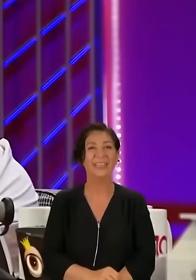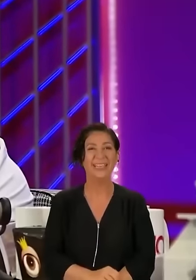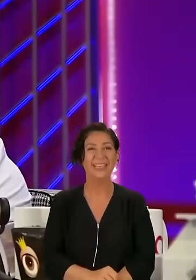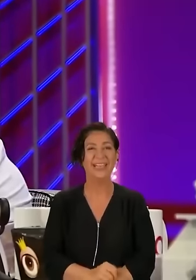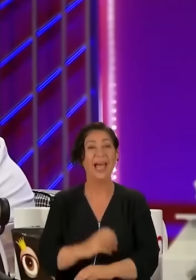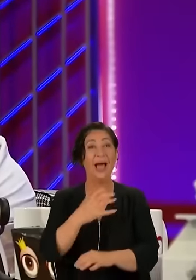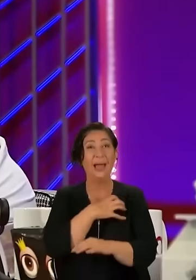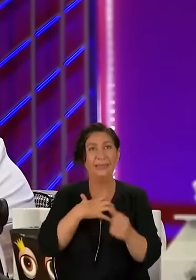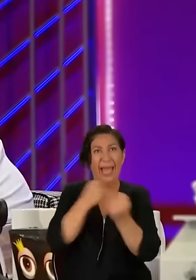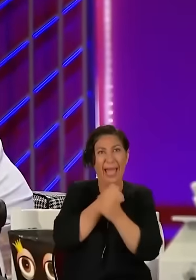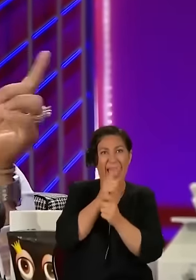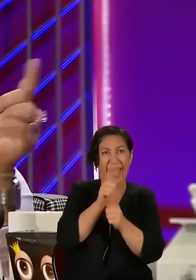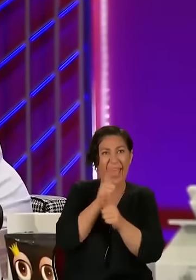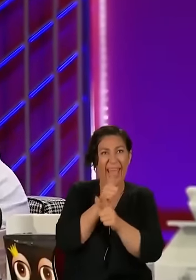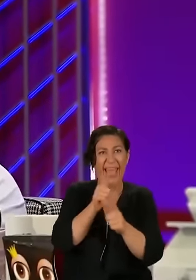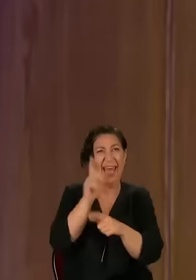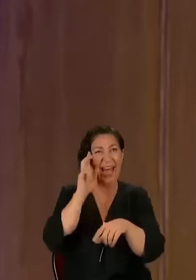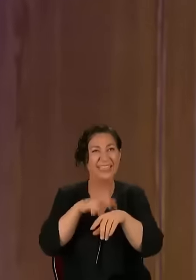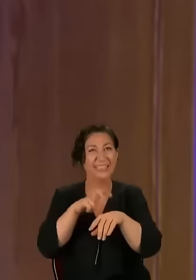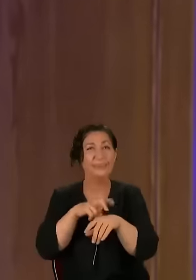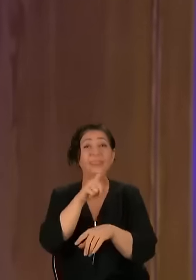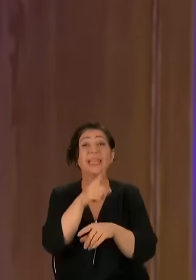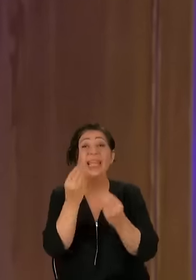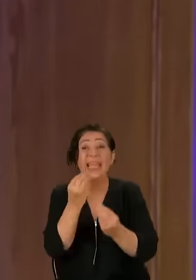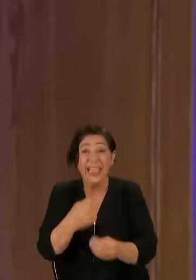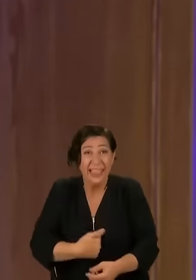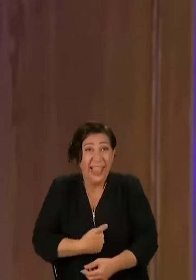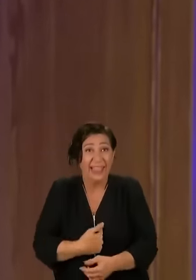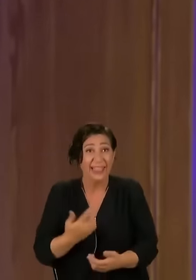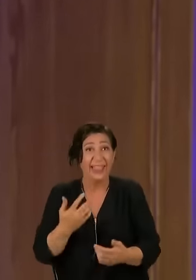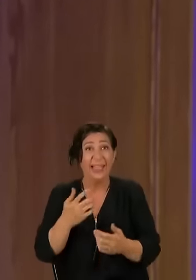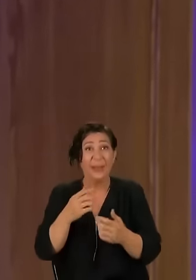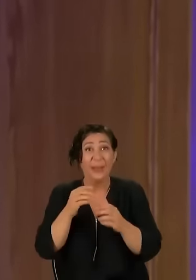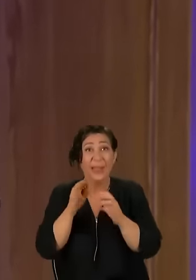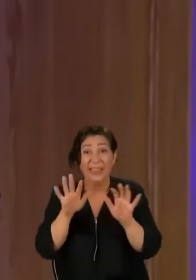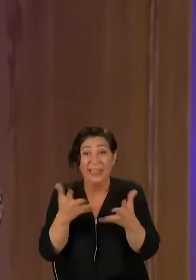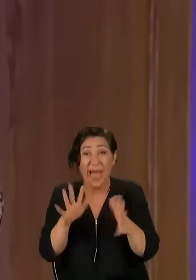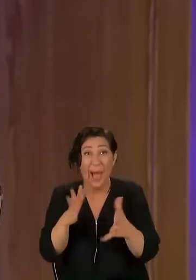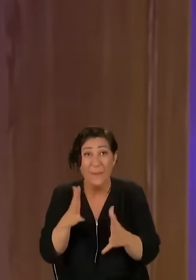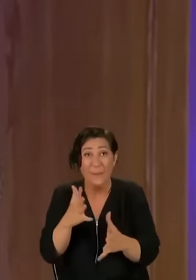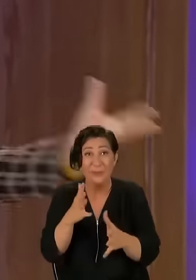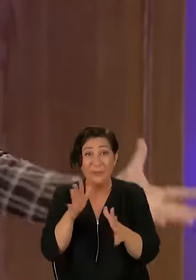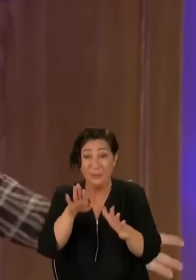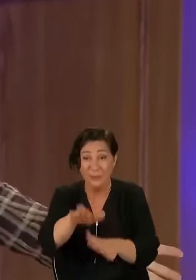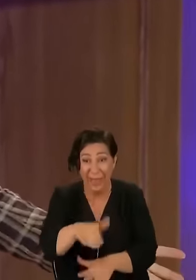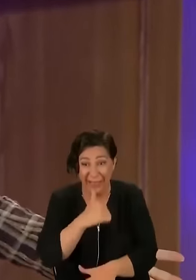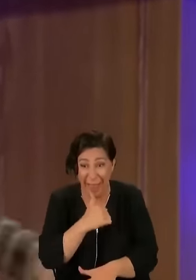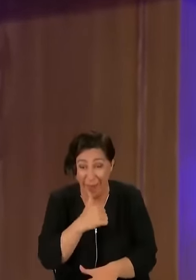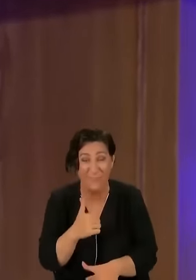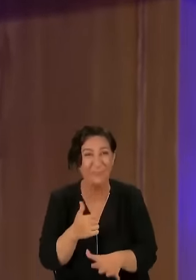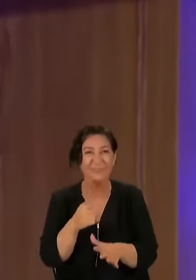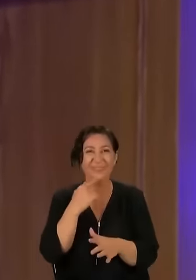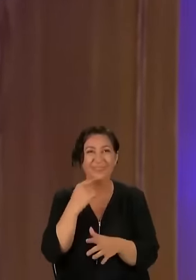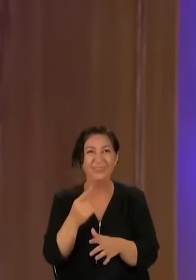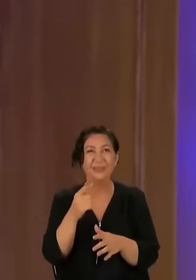ondan sonra annesine sarılıyor, fakat senin niyetin çok iyi yani, sen ne yapıyorsun kıtık adam